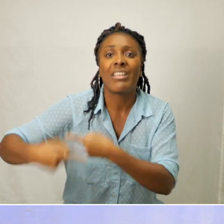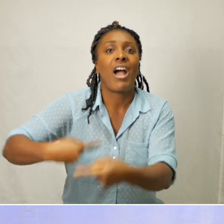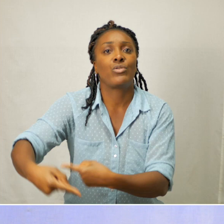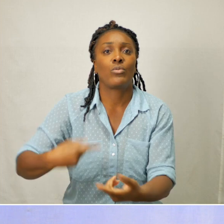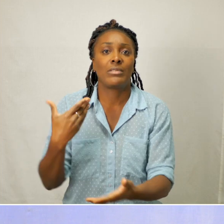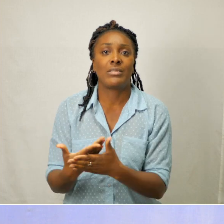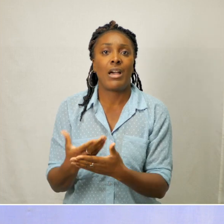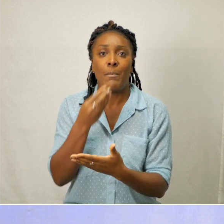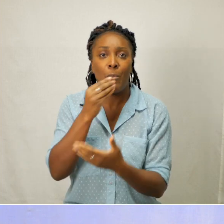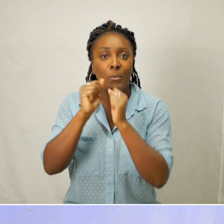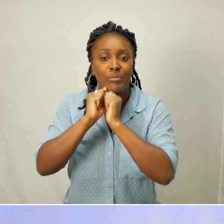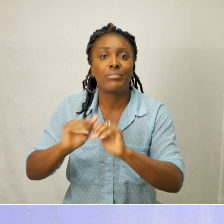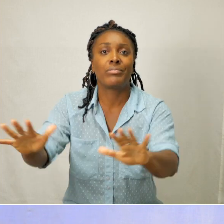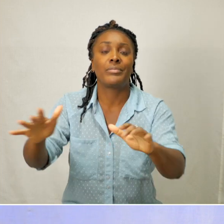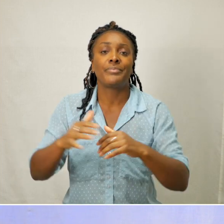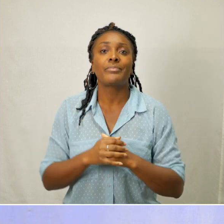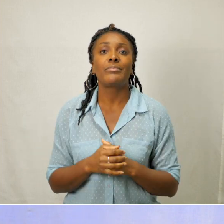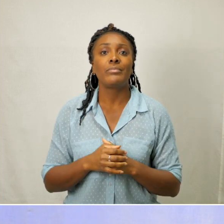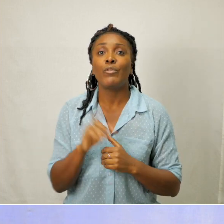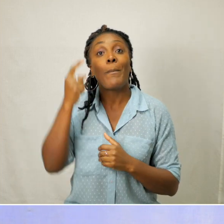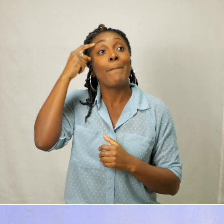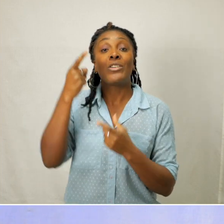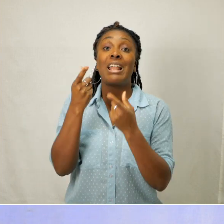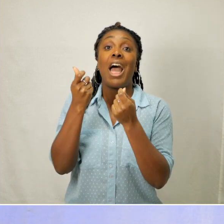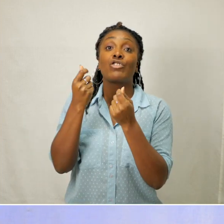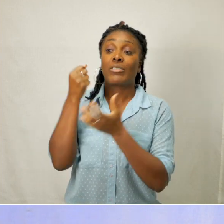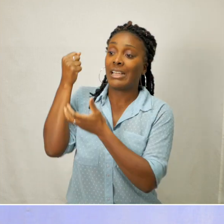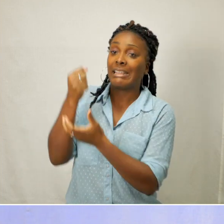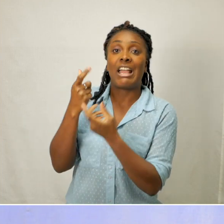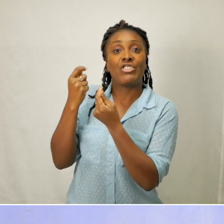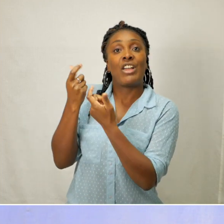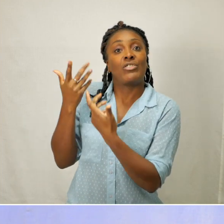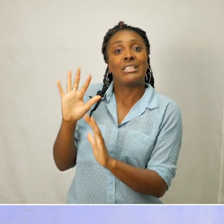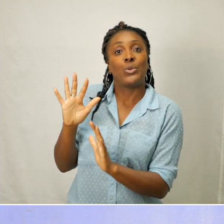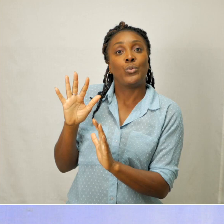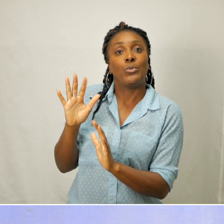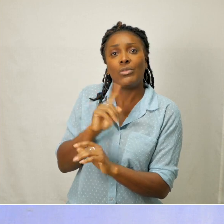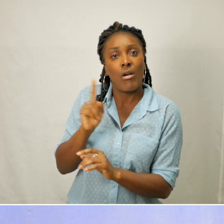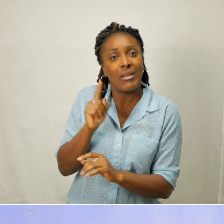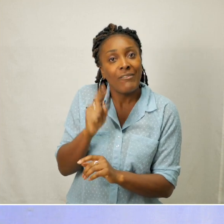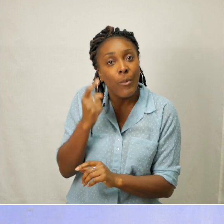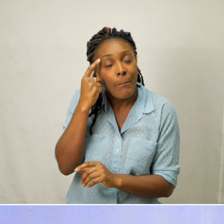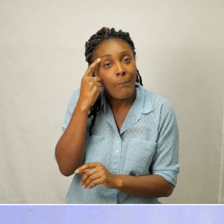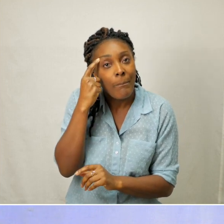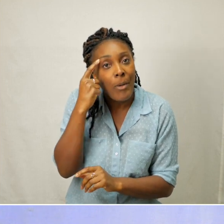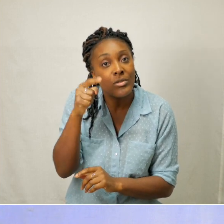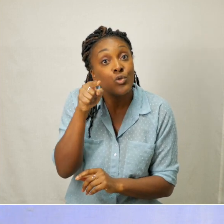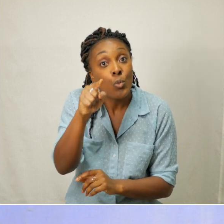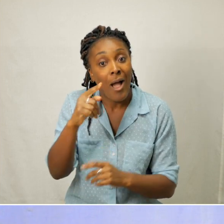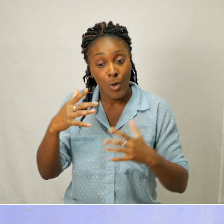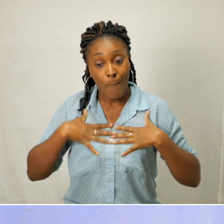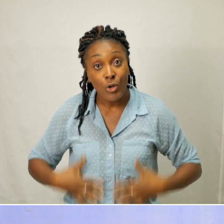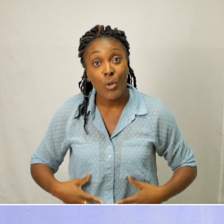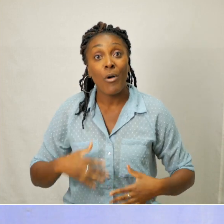point gâché. Ne pense pas juste à laisser de l'argent au prochain, mais pense à ce que tu vas